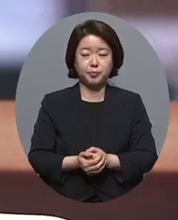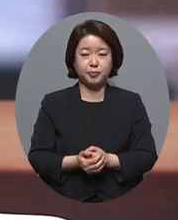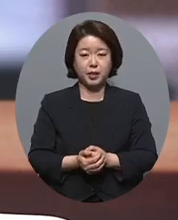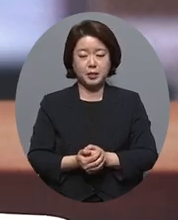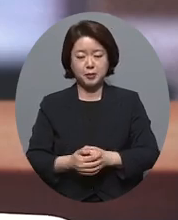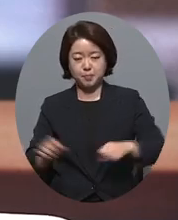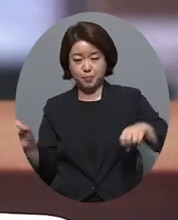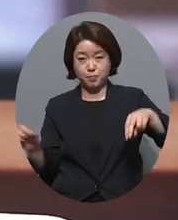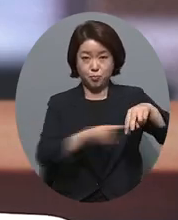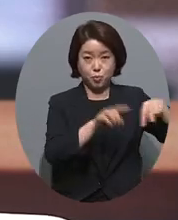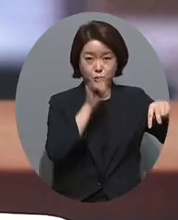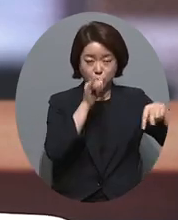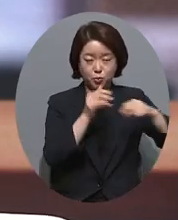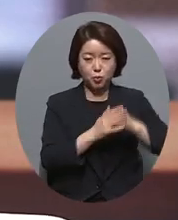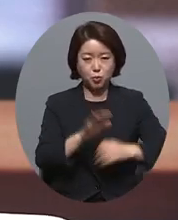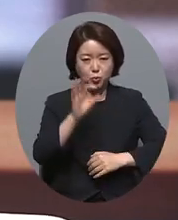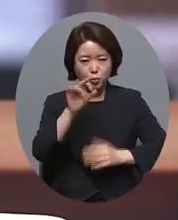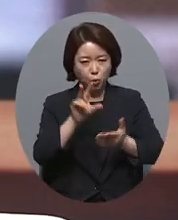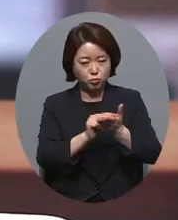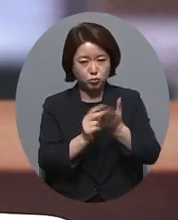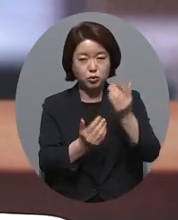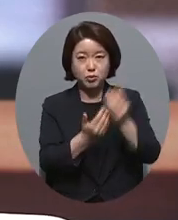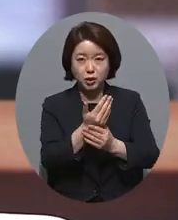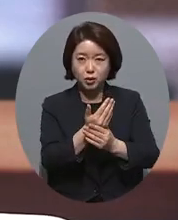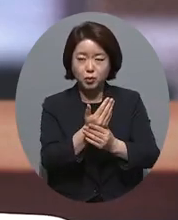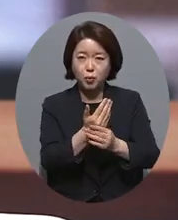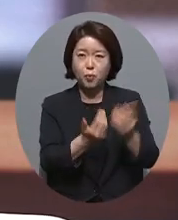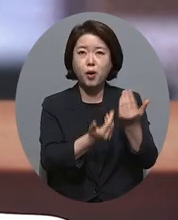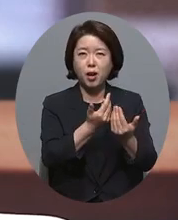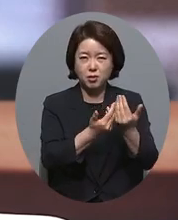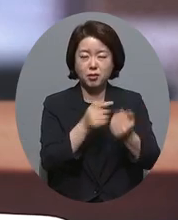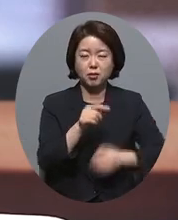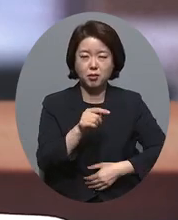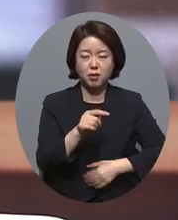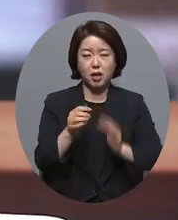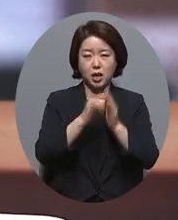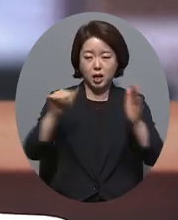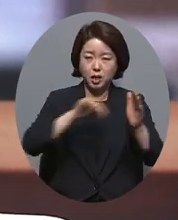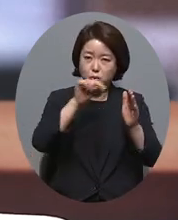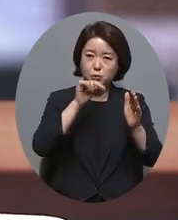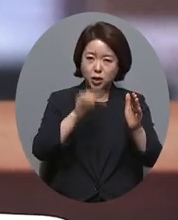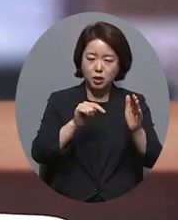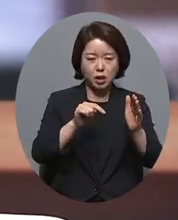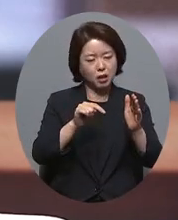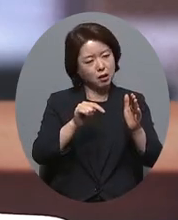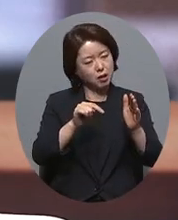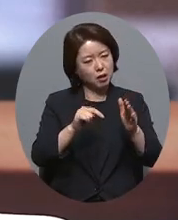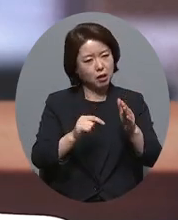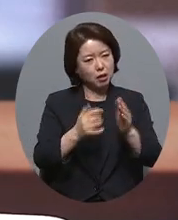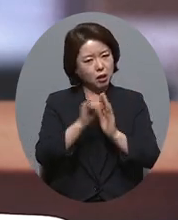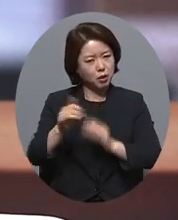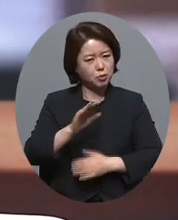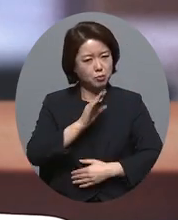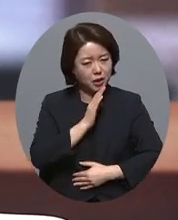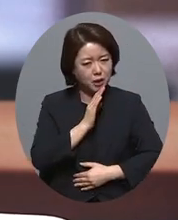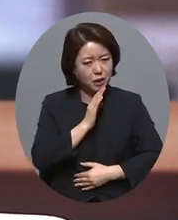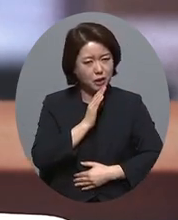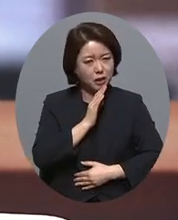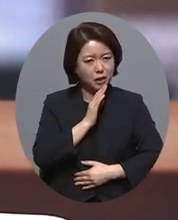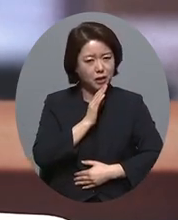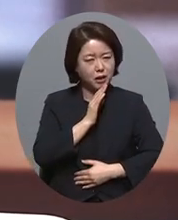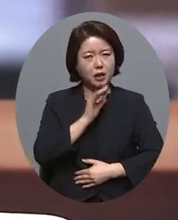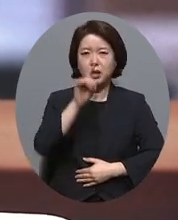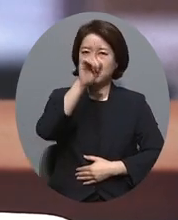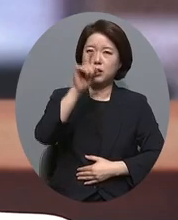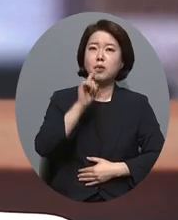폭행도 벌어지고 돈 문제도 생기고 가족간에 사실상 가족이라고 할 수 있을 정도가 아닌